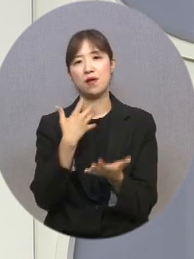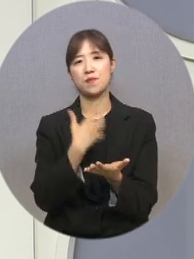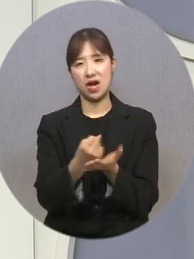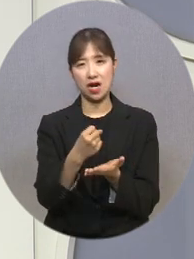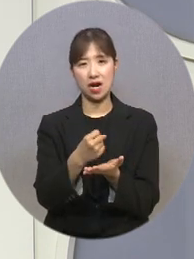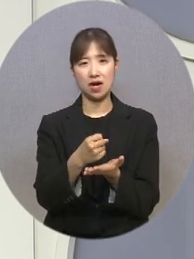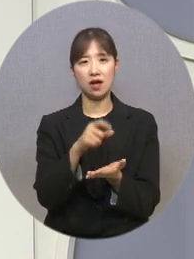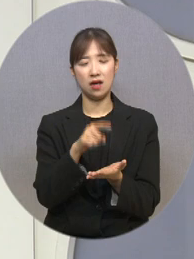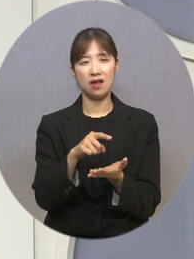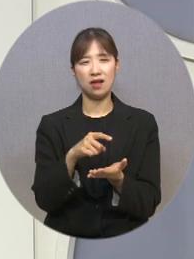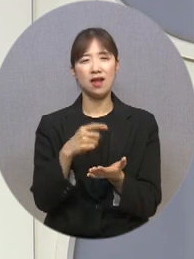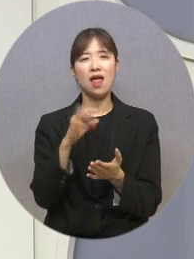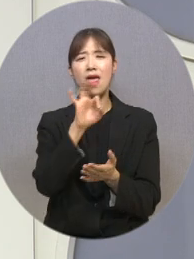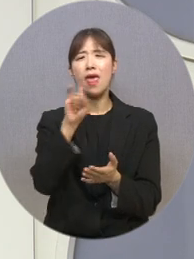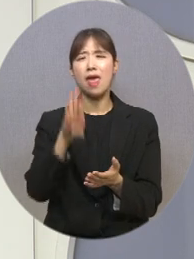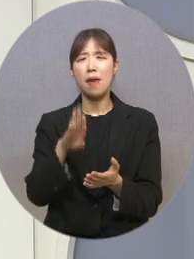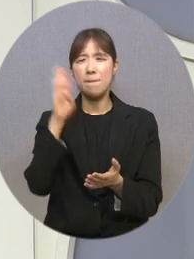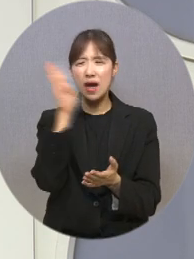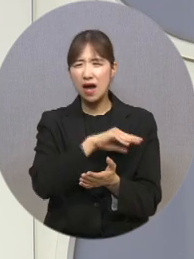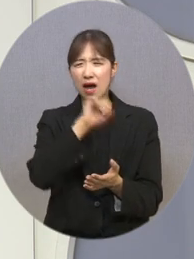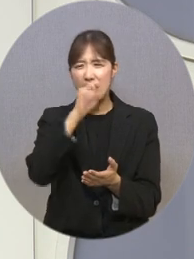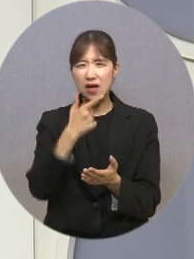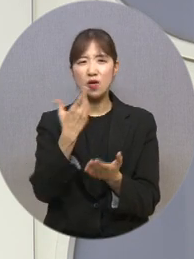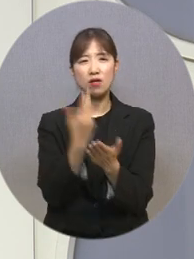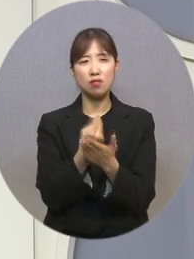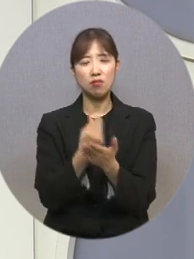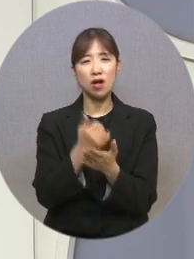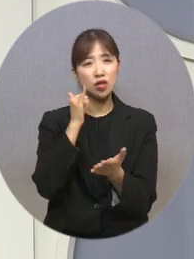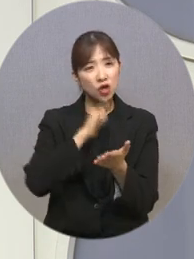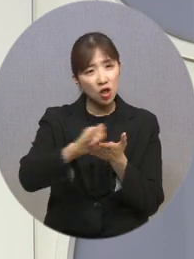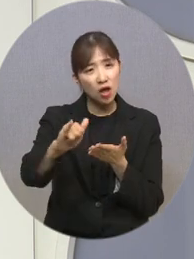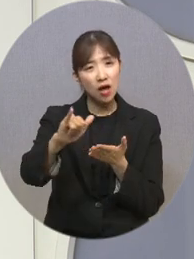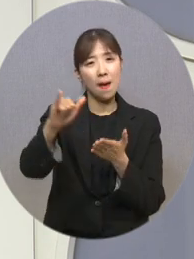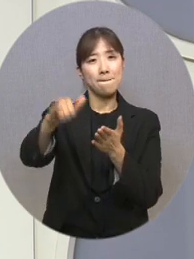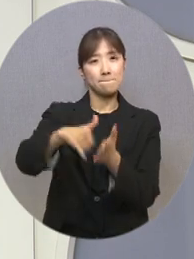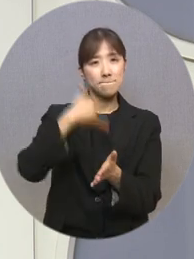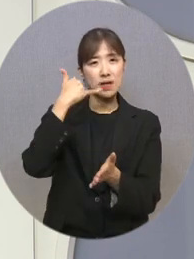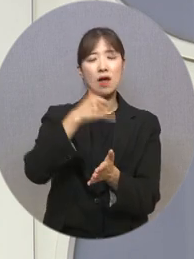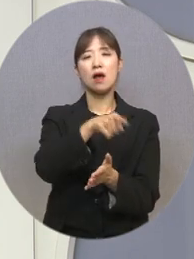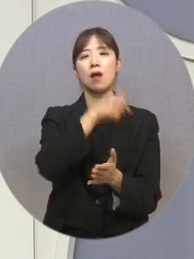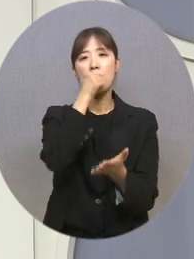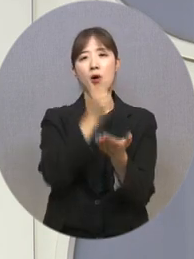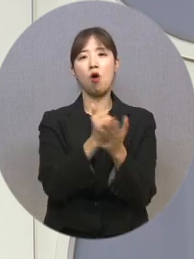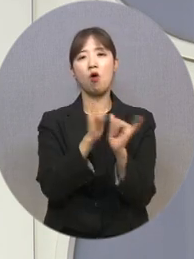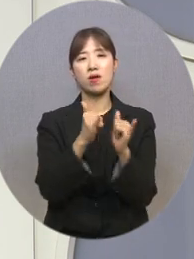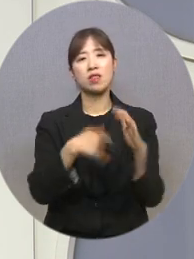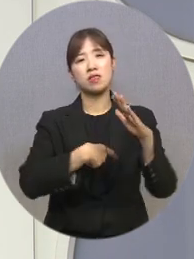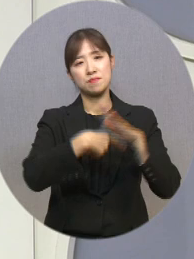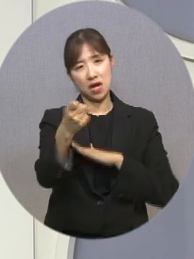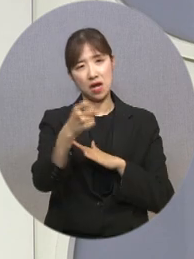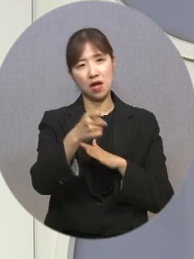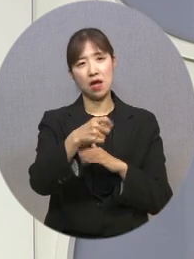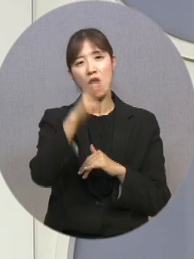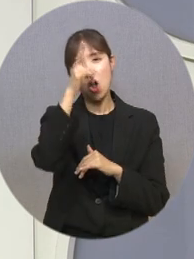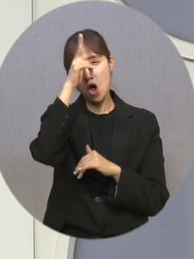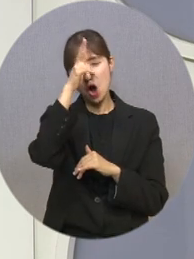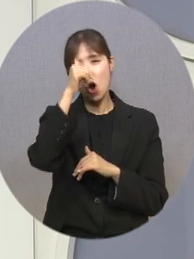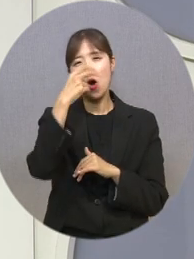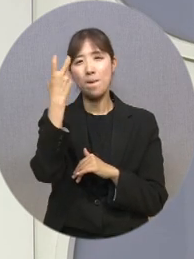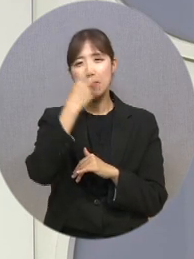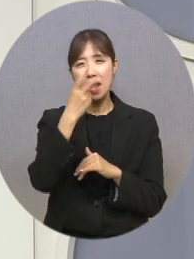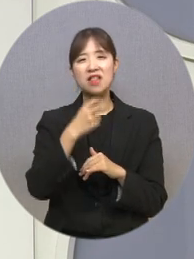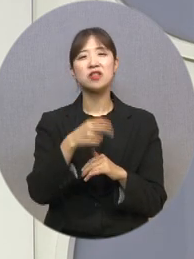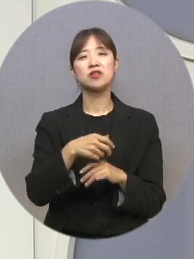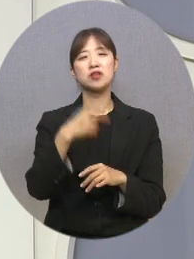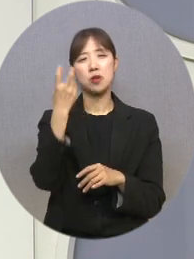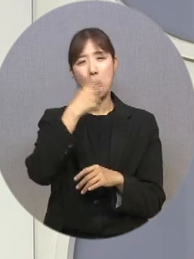그래가지고요. 네. 악성 앱이 휴대폰에 깔리면 내가 전화를 했거나 받는 전화가 다 범인들이 가로채가지고 뭐 검찰청 뭐 검사라든지 아니면